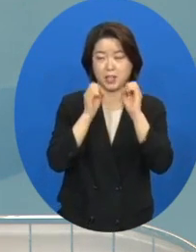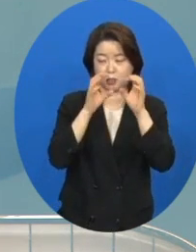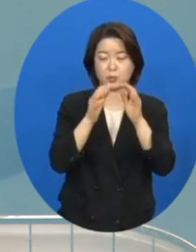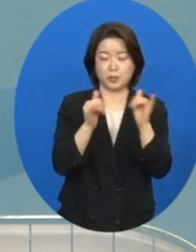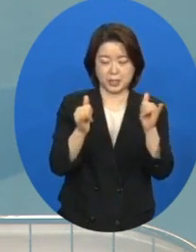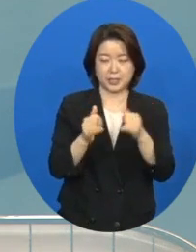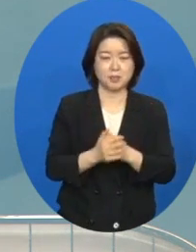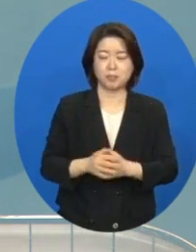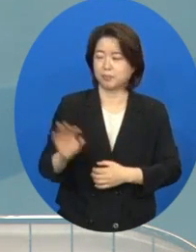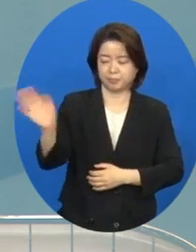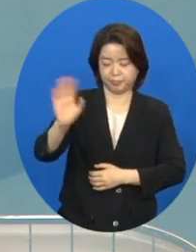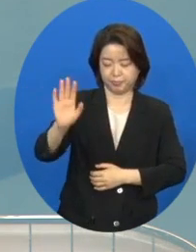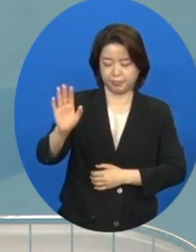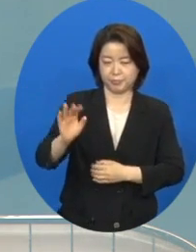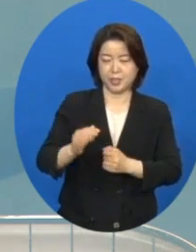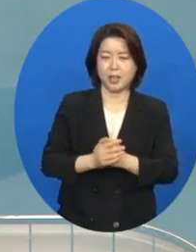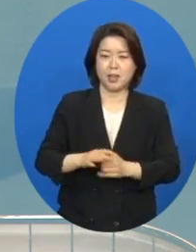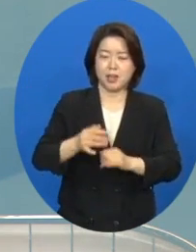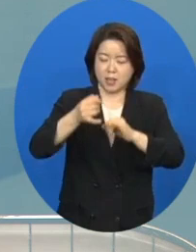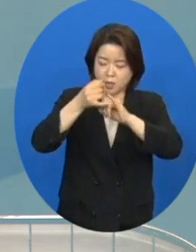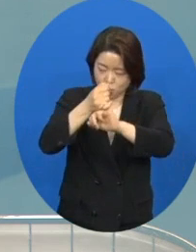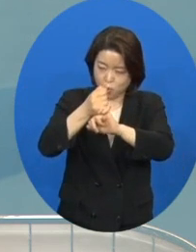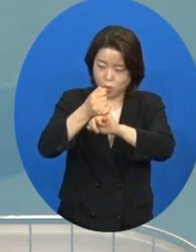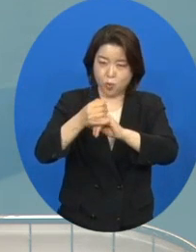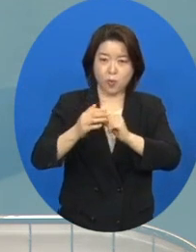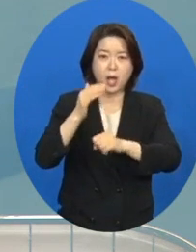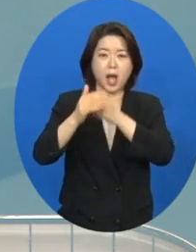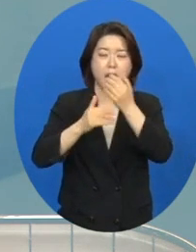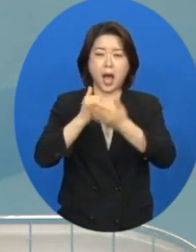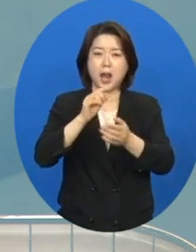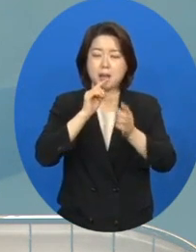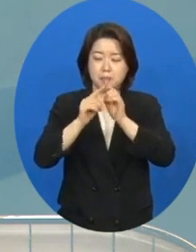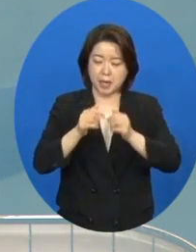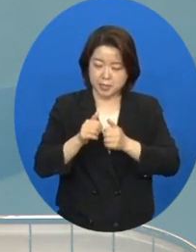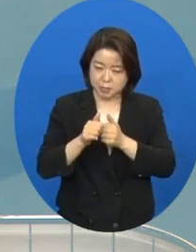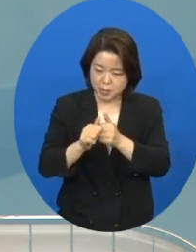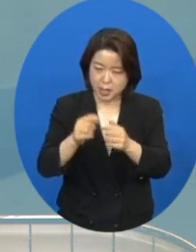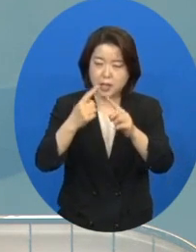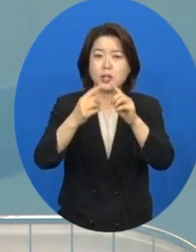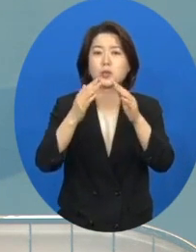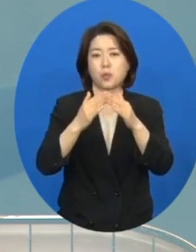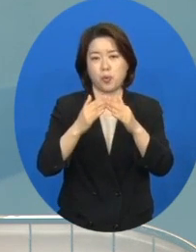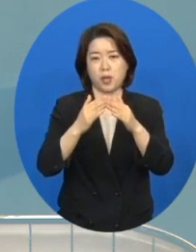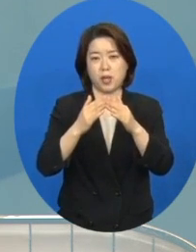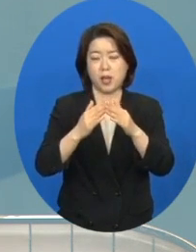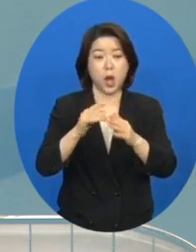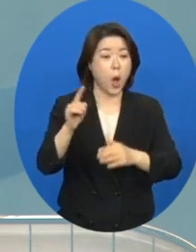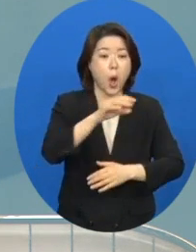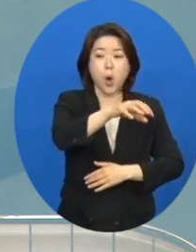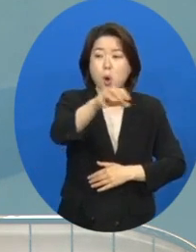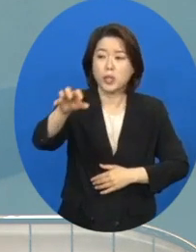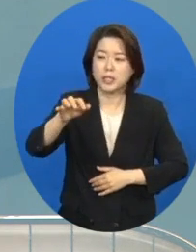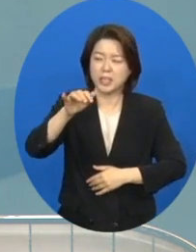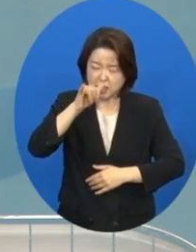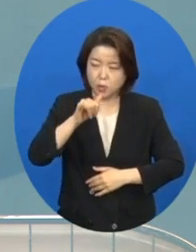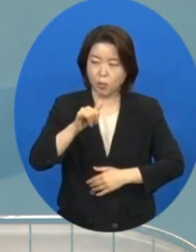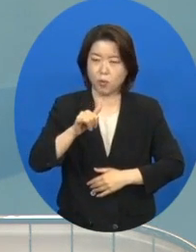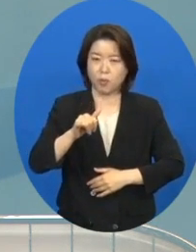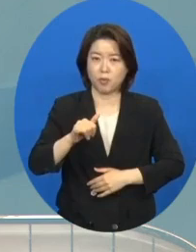전도사님이 아니다. 반드시 하나님의 말씀을 따라가는 교회가 어딘가에는